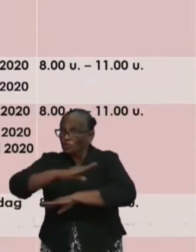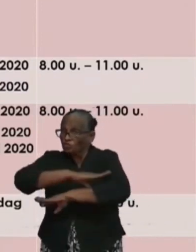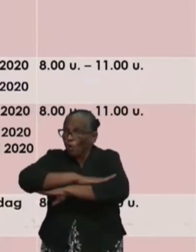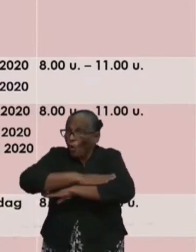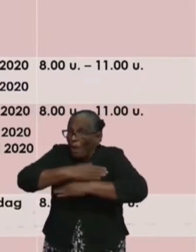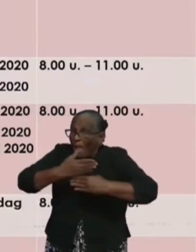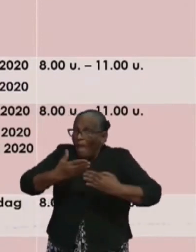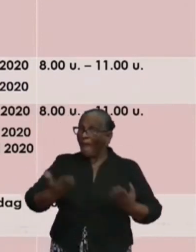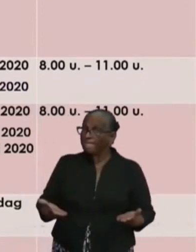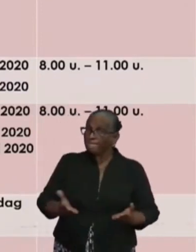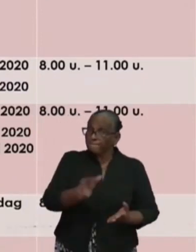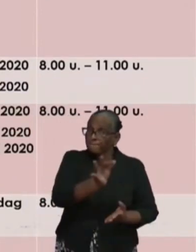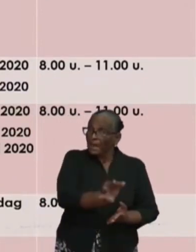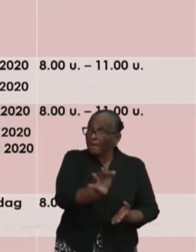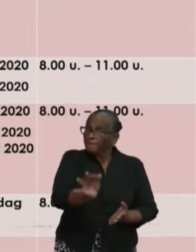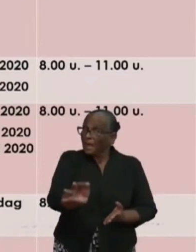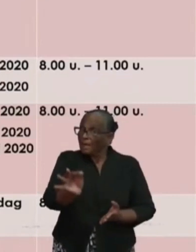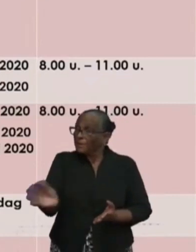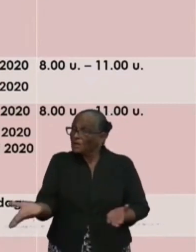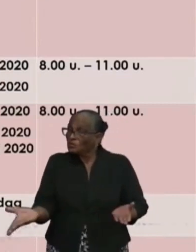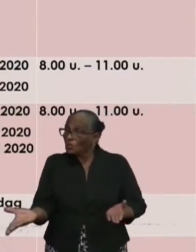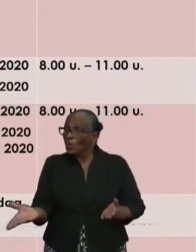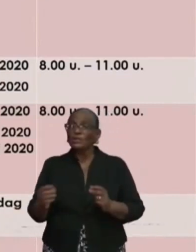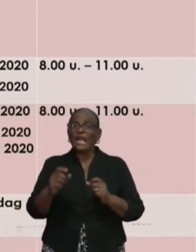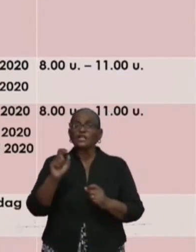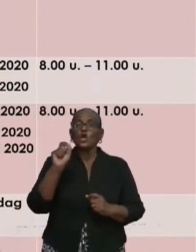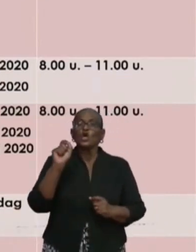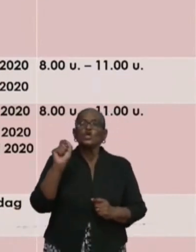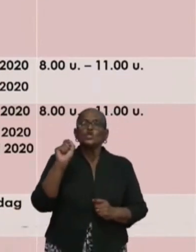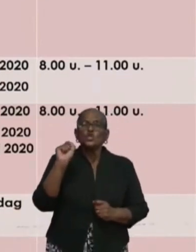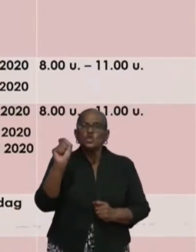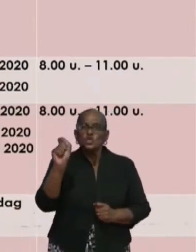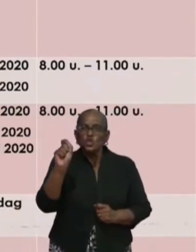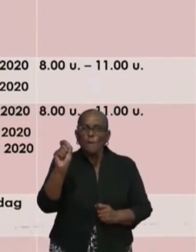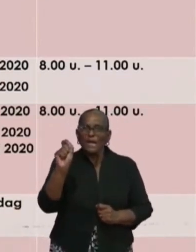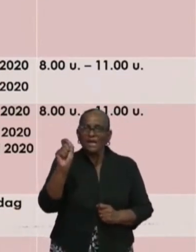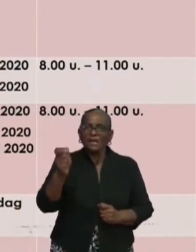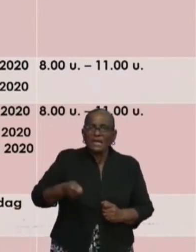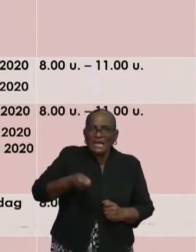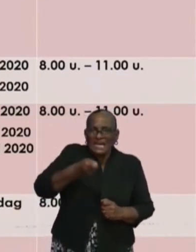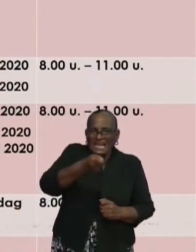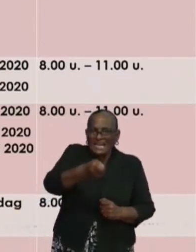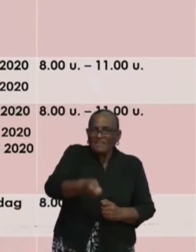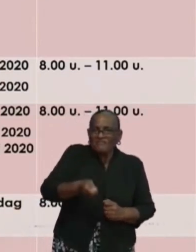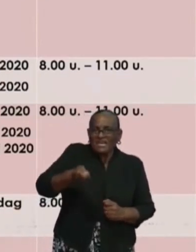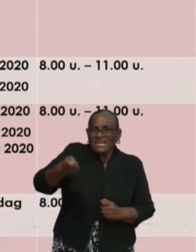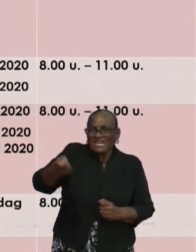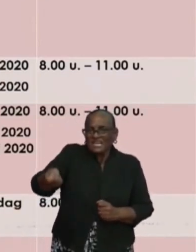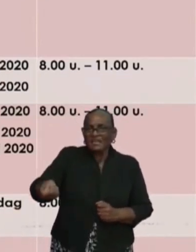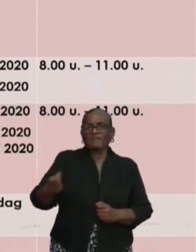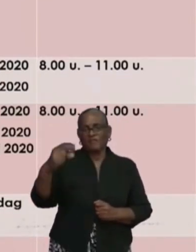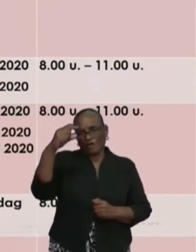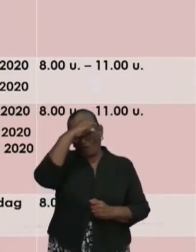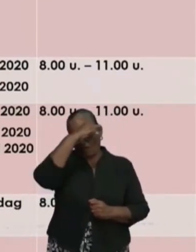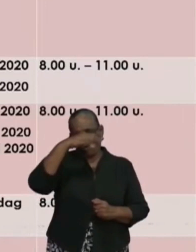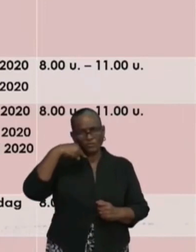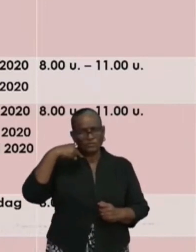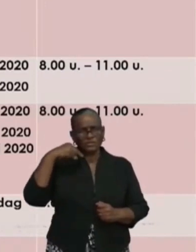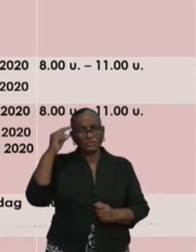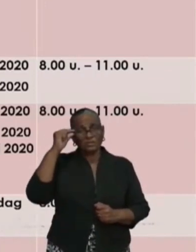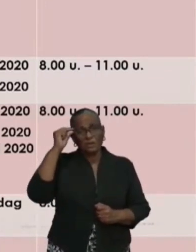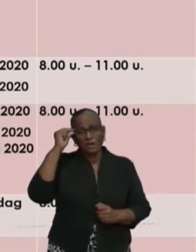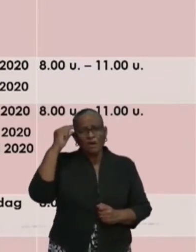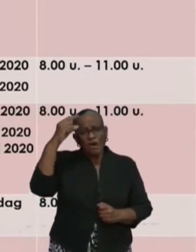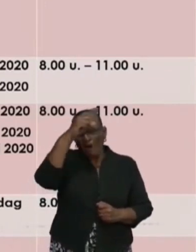school, zullen er nummers verstrekt worden. Maar ik wil ook aangeven aan de ouders om niet in paniek te